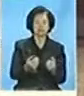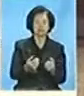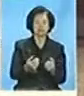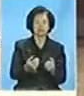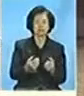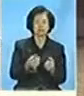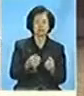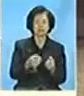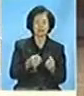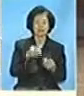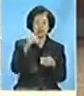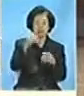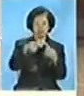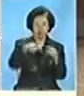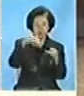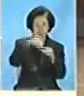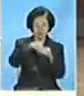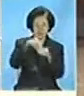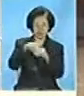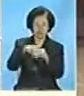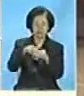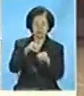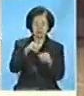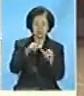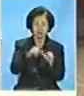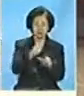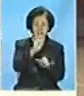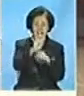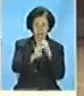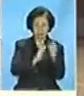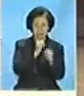าจากการเลือกตั้งอยู่มา4ปีเสร็จ